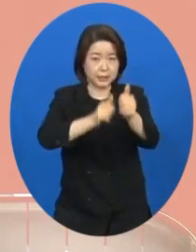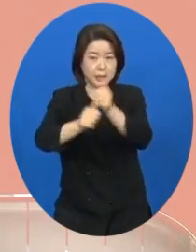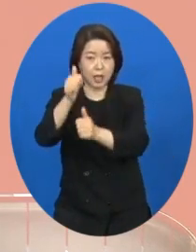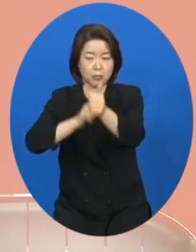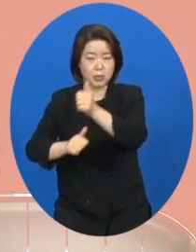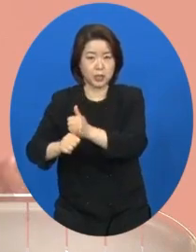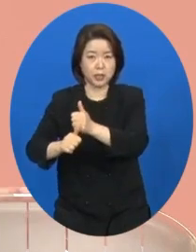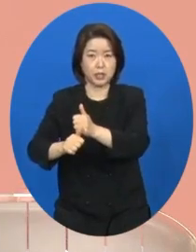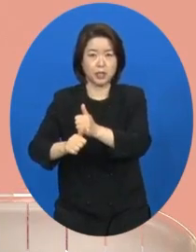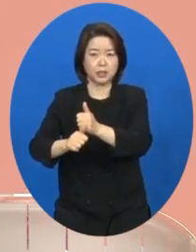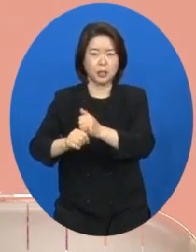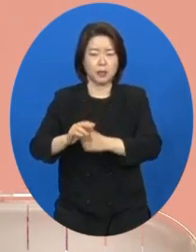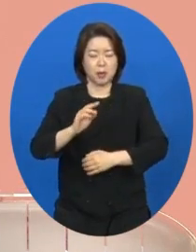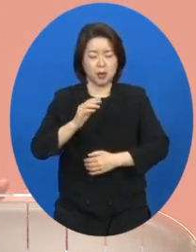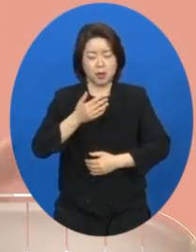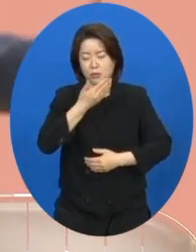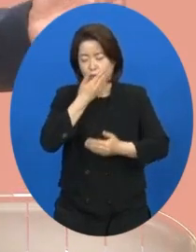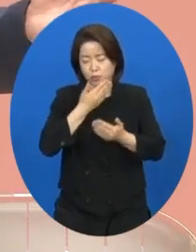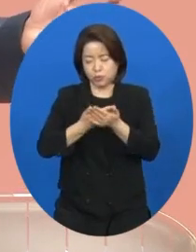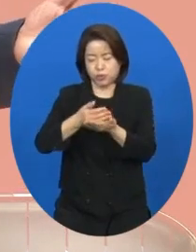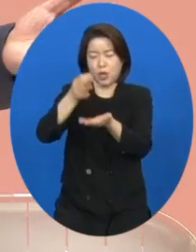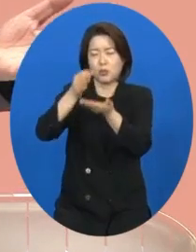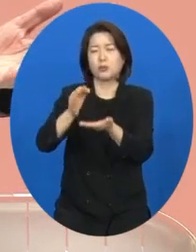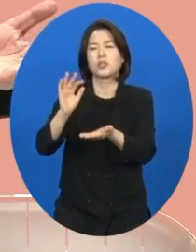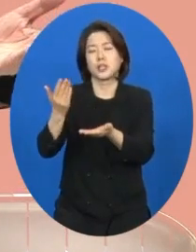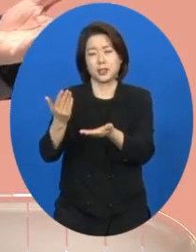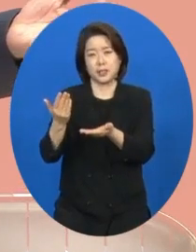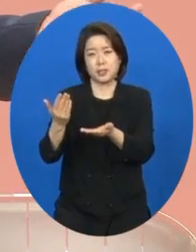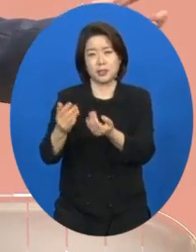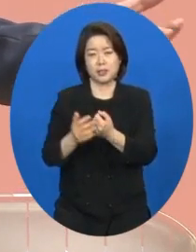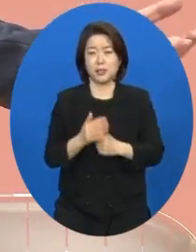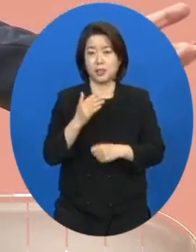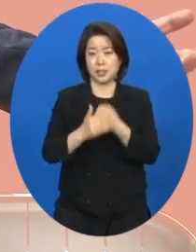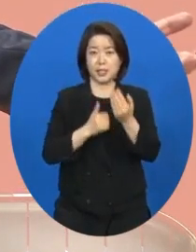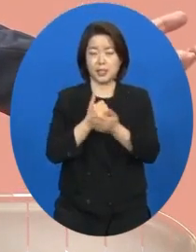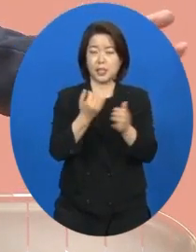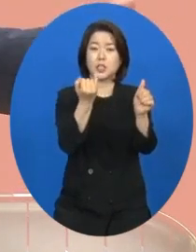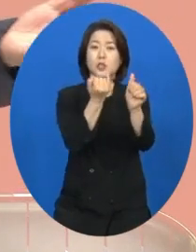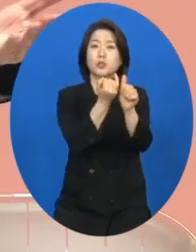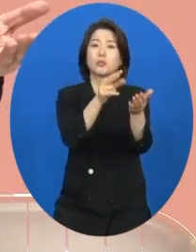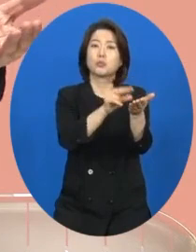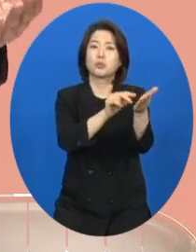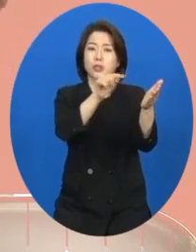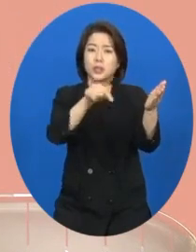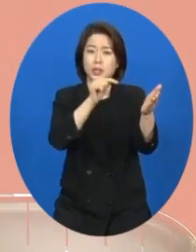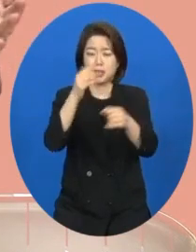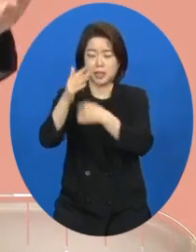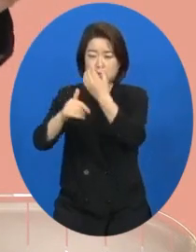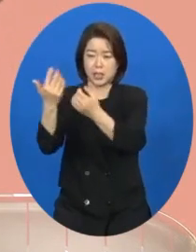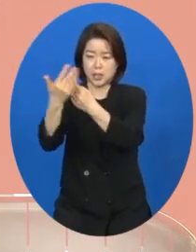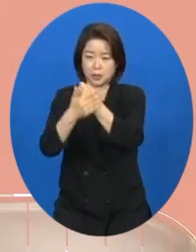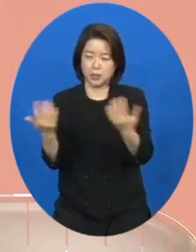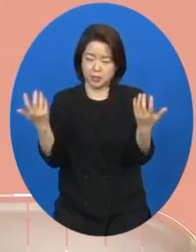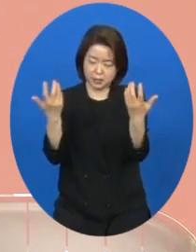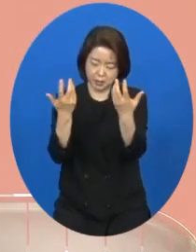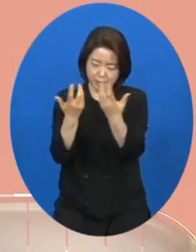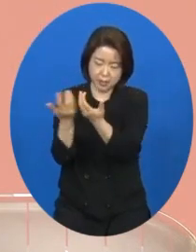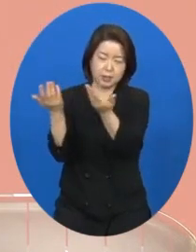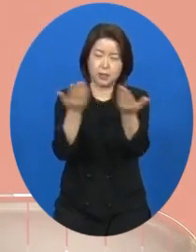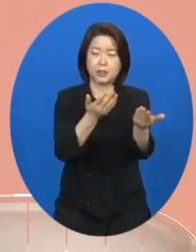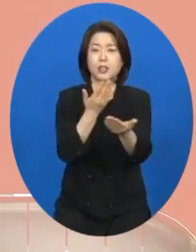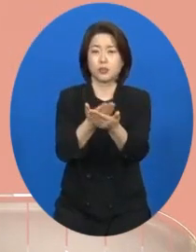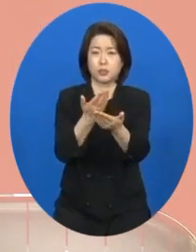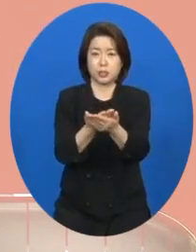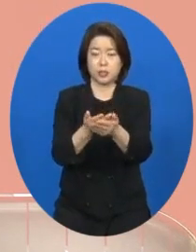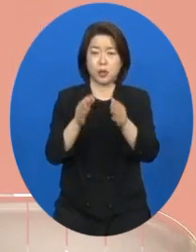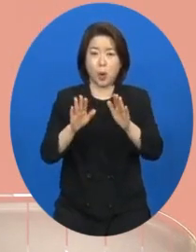말할 수 없는 유산이 됩니다. 하나님, 부부 문제 안에 하나님의 은혜가 넘치게 해주세요.